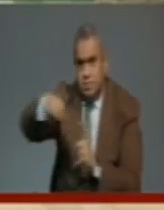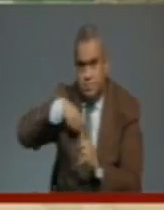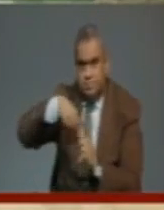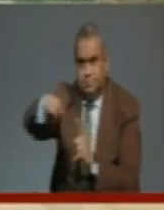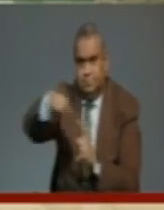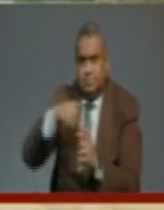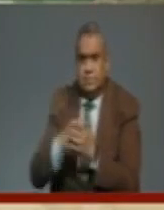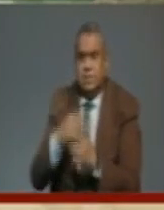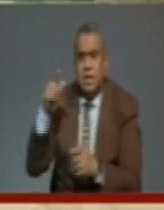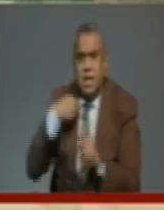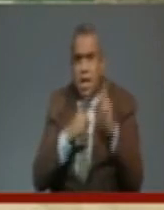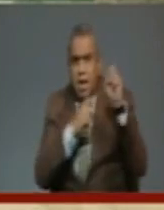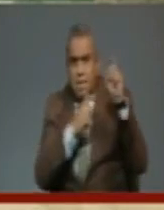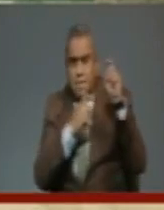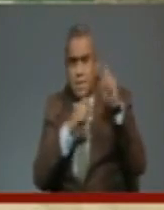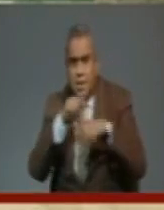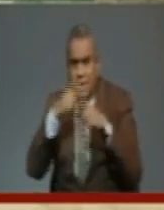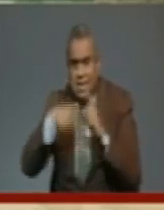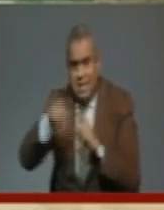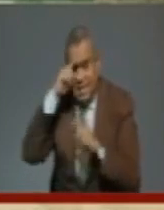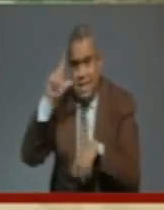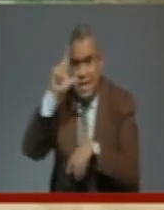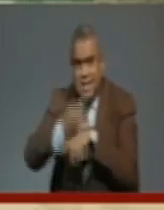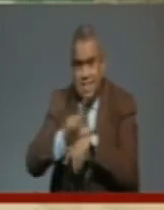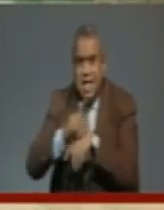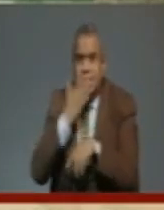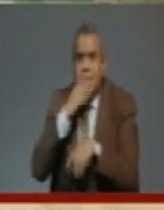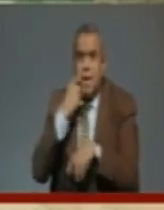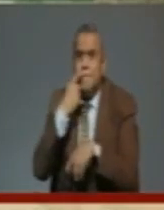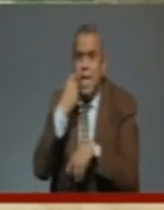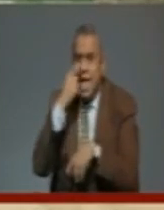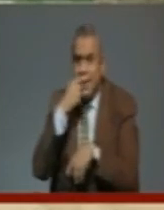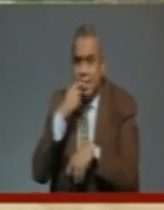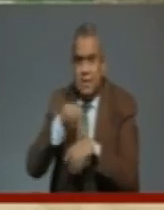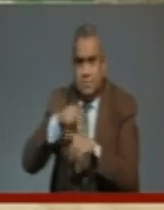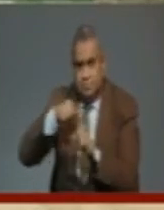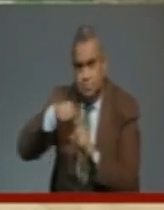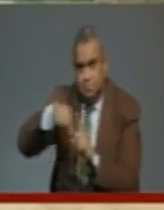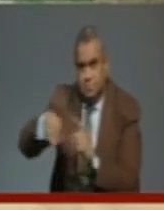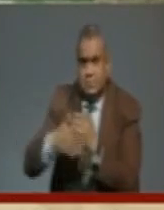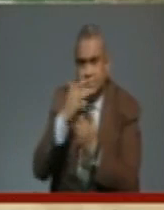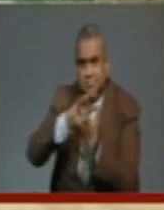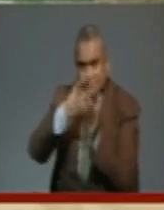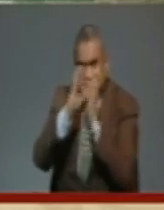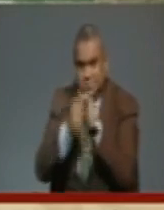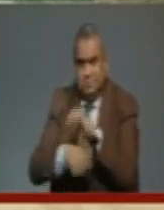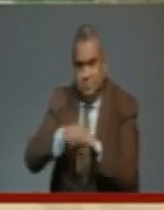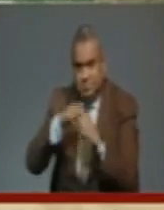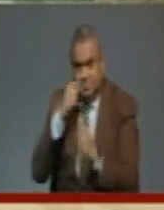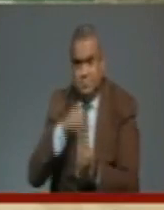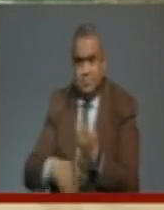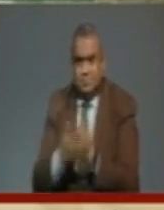بشتيل الاتحاد الاباري اللي بيتطور دلوقتي يا فندم،